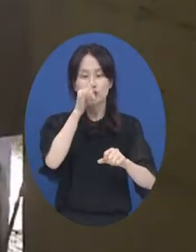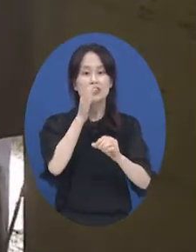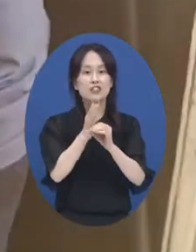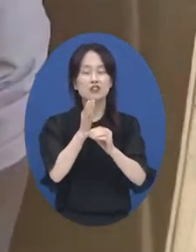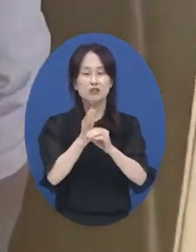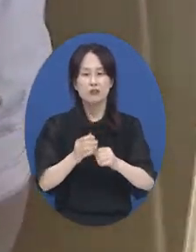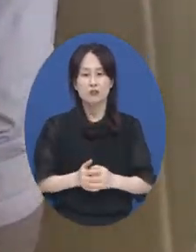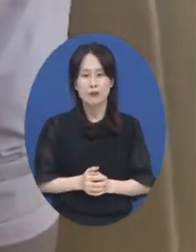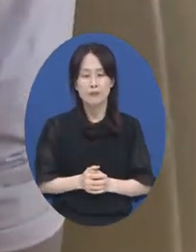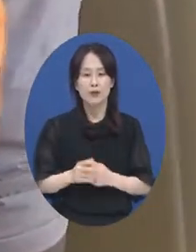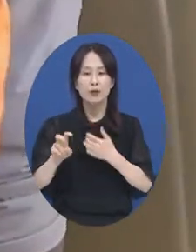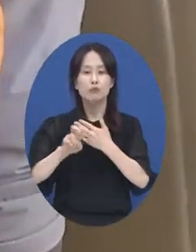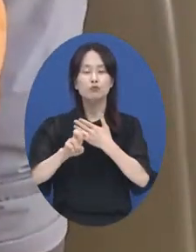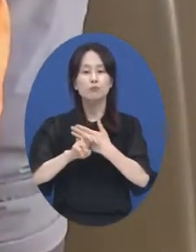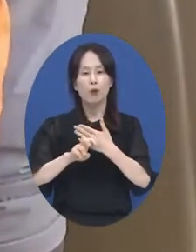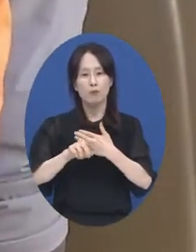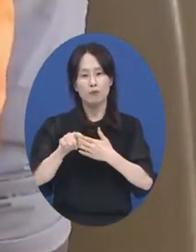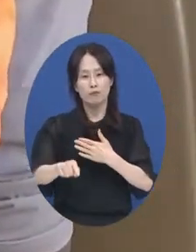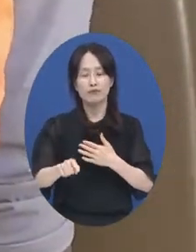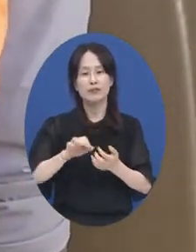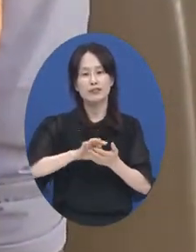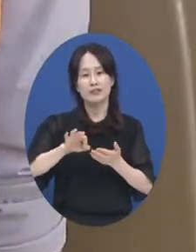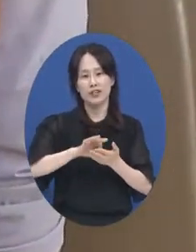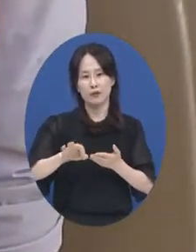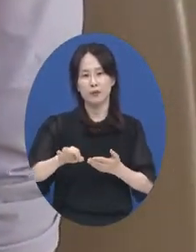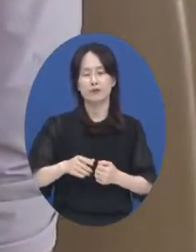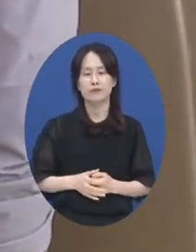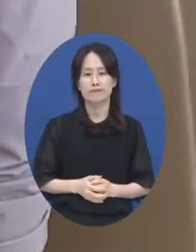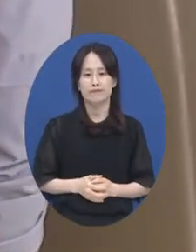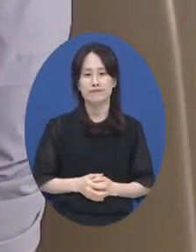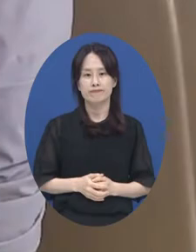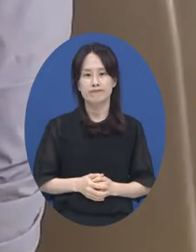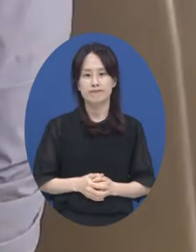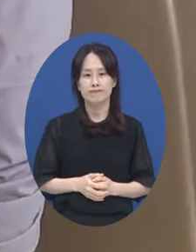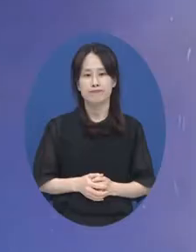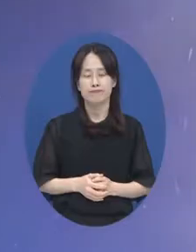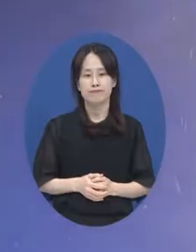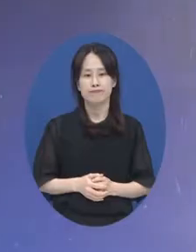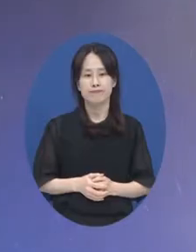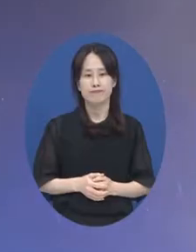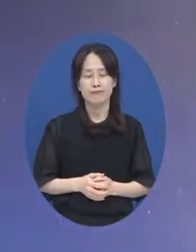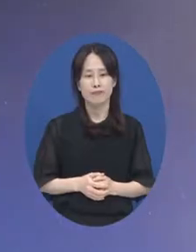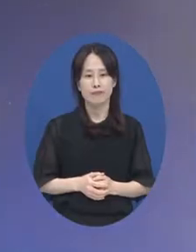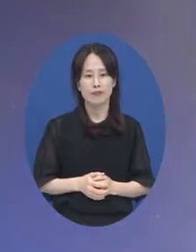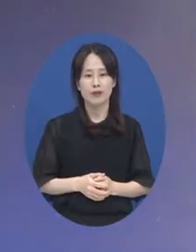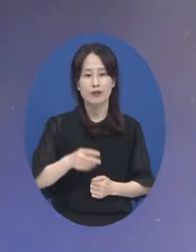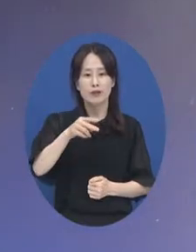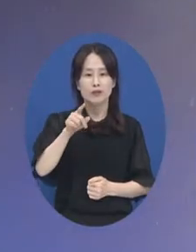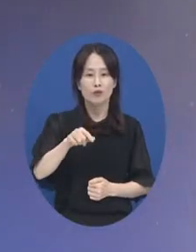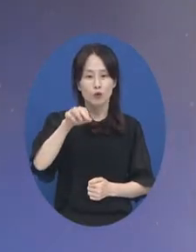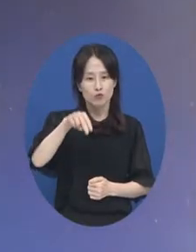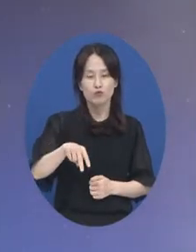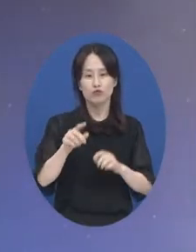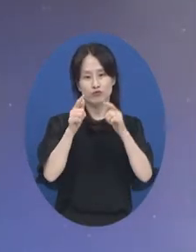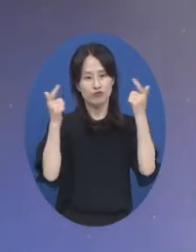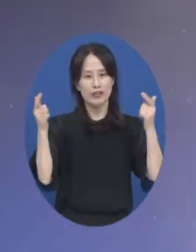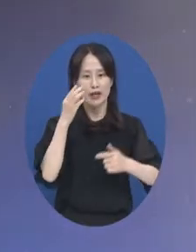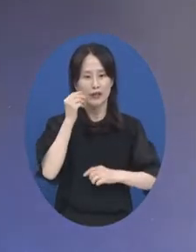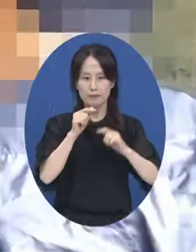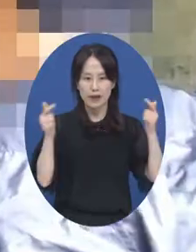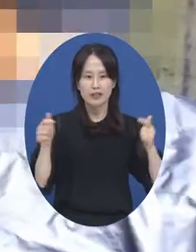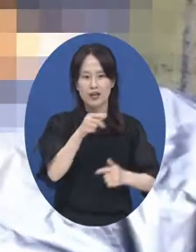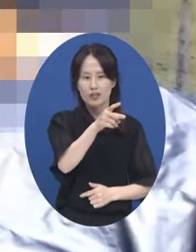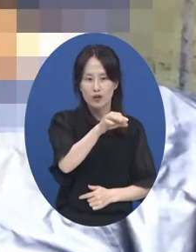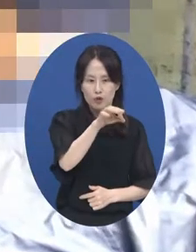됐습니다 허가없이 주소가 아닌 곳에서 저장하고 사용하는 건 엄연한 불법 심지어 제대로 된 서기도 아닙니다